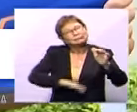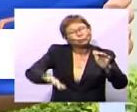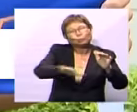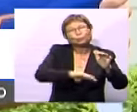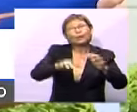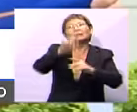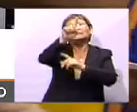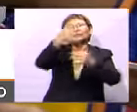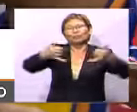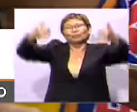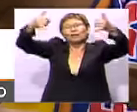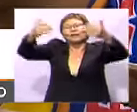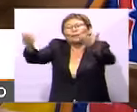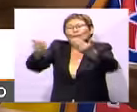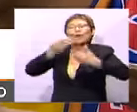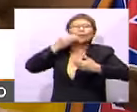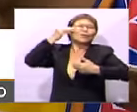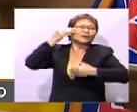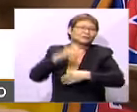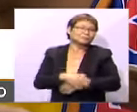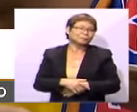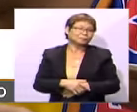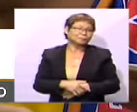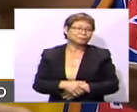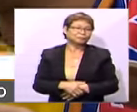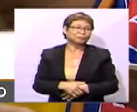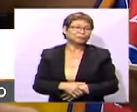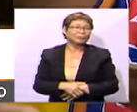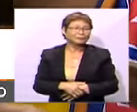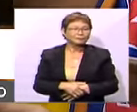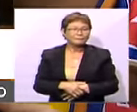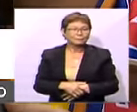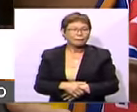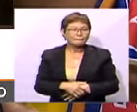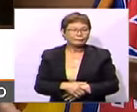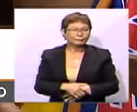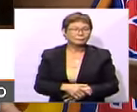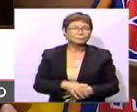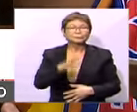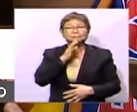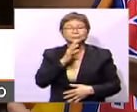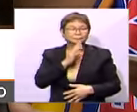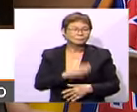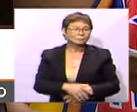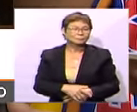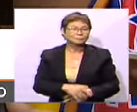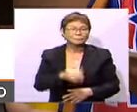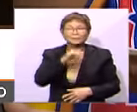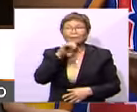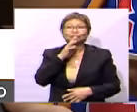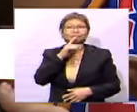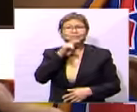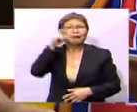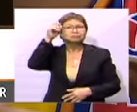sekurang-kurangnya satu piala dibawa pulang. Sí, la verdad que muy contento de estar acá y bueno, esperemos dar lo mejor para, como dije antes, para el equipo, ¿no?